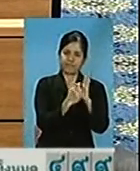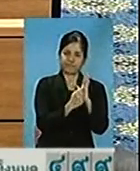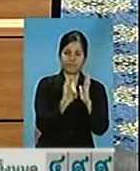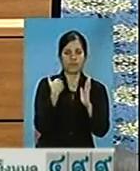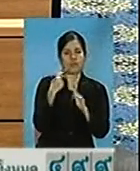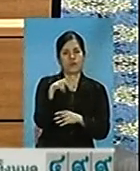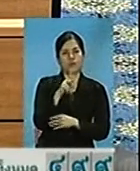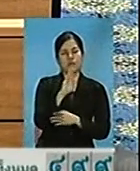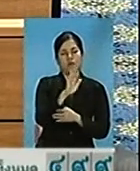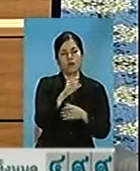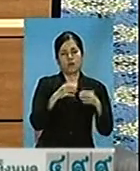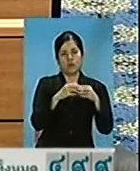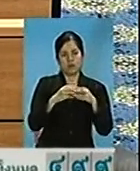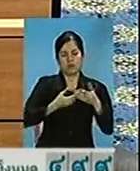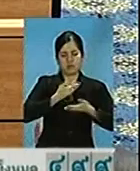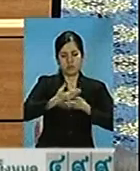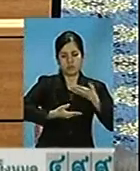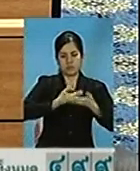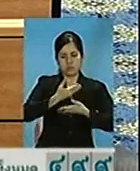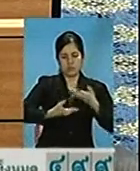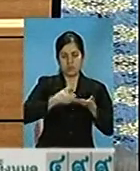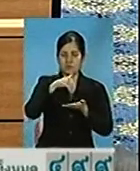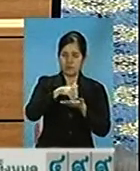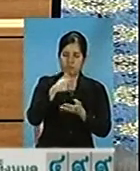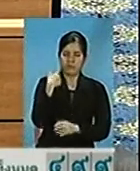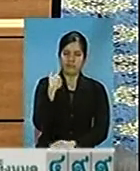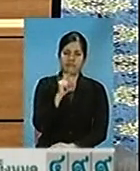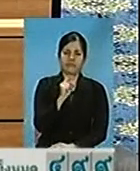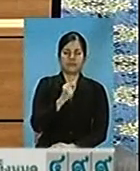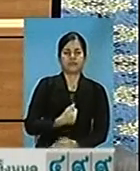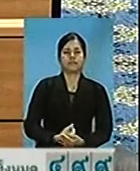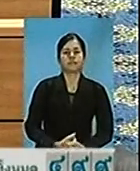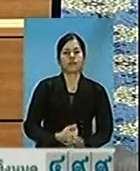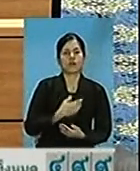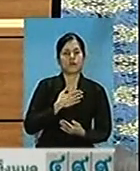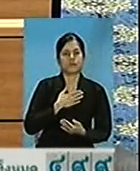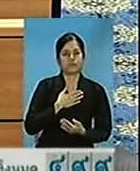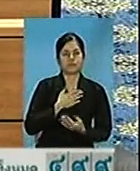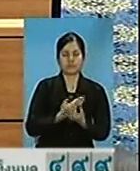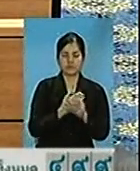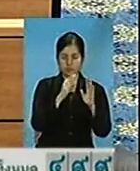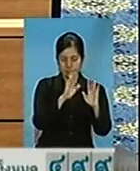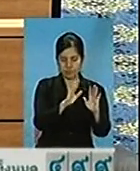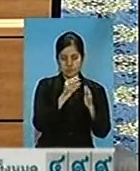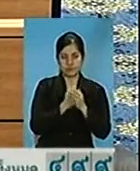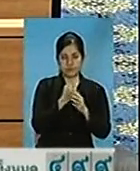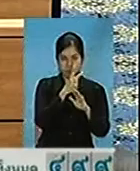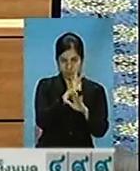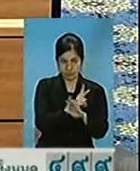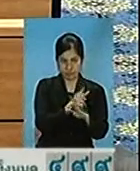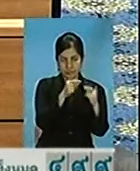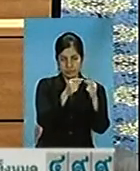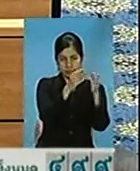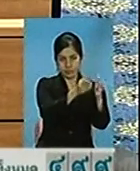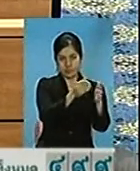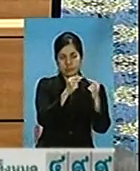พ่อค้ามากกว่าเกษตรกรชาวสวนยางท่านประธานครับผมฝากนะฮะท่านประธานถามท่านกรรม